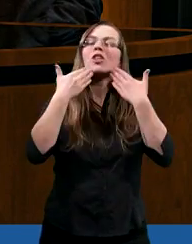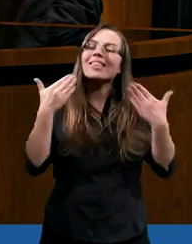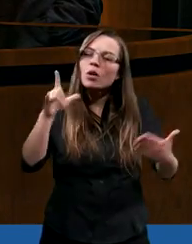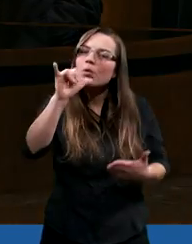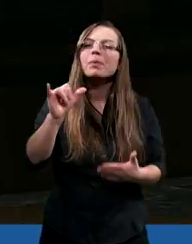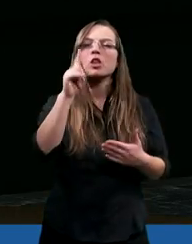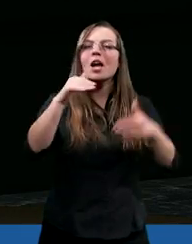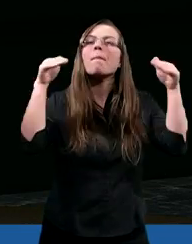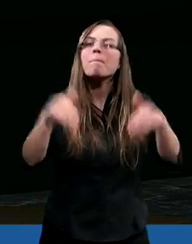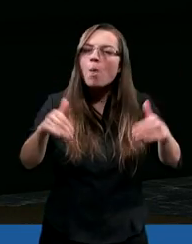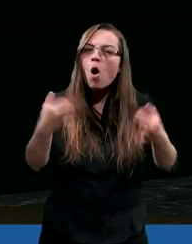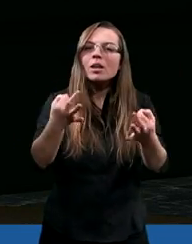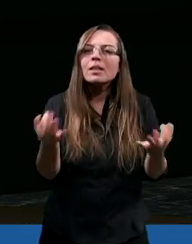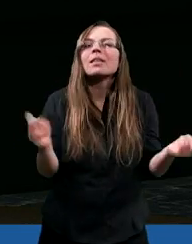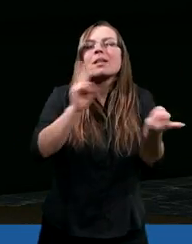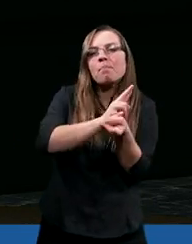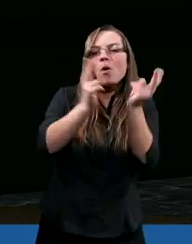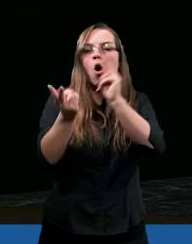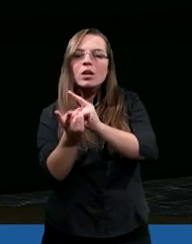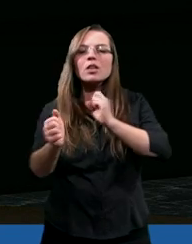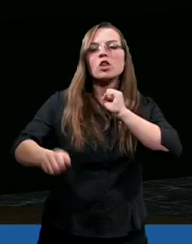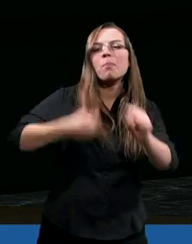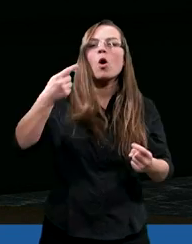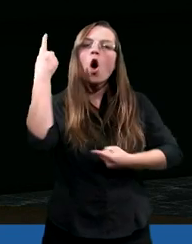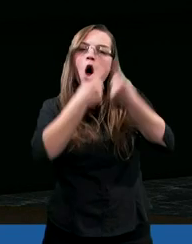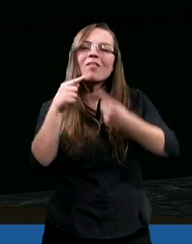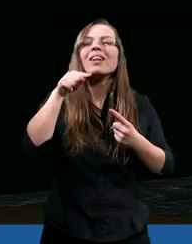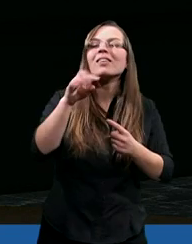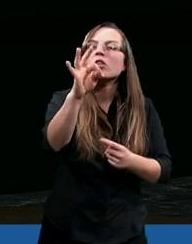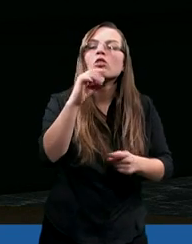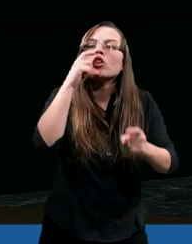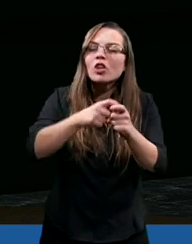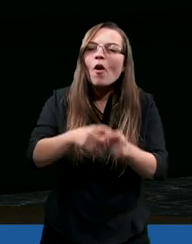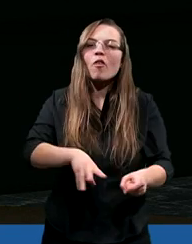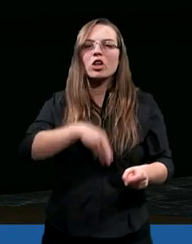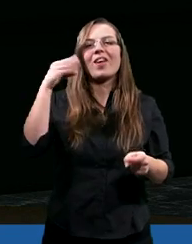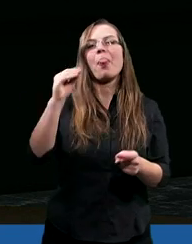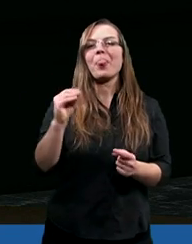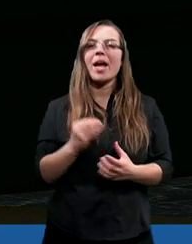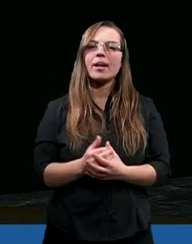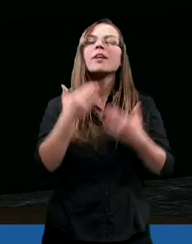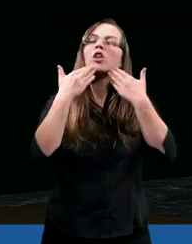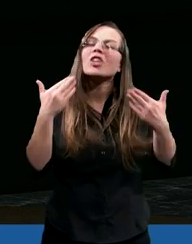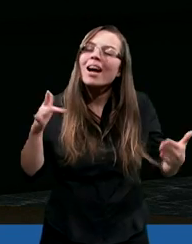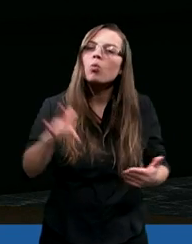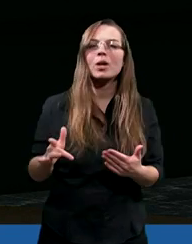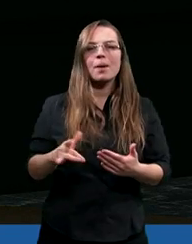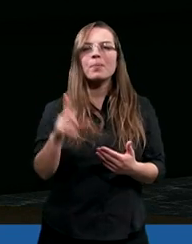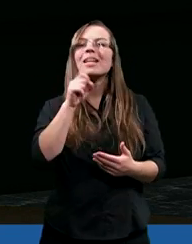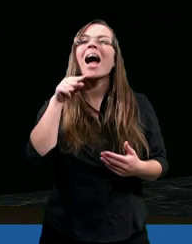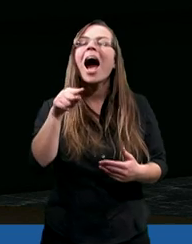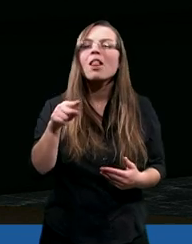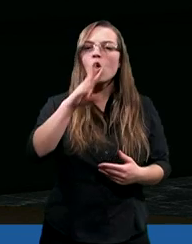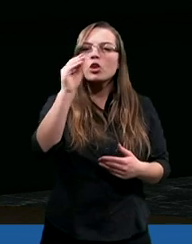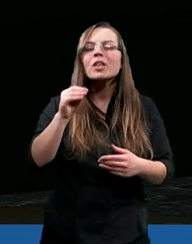dziękujemy Ci, że mogliśmy się tu spotkać, ażeby rozważać Słowo Twoje Święte. Dziękujemy za to,